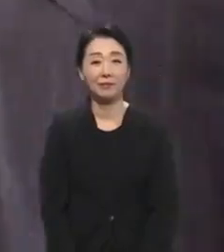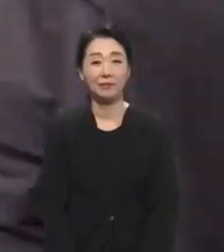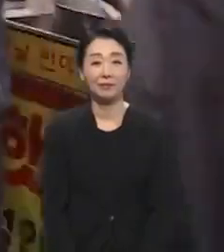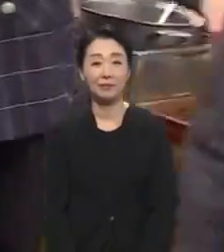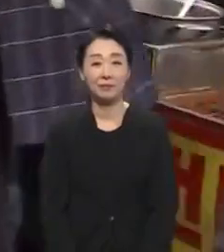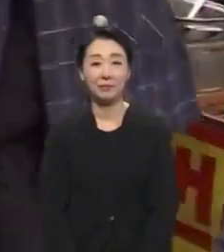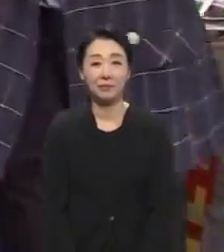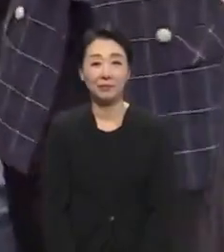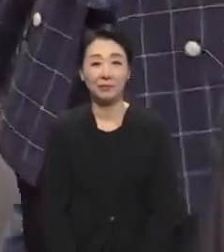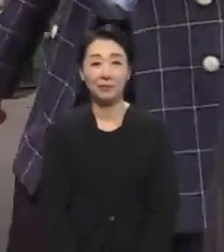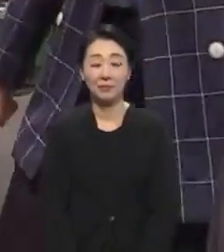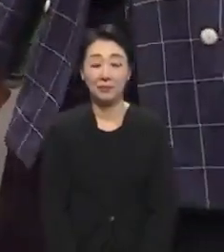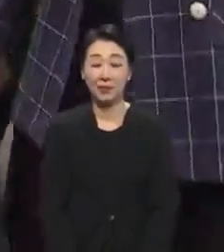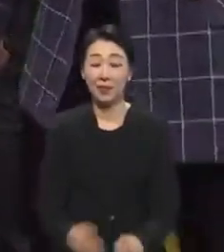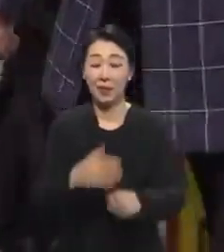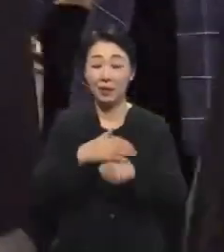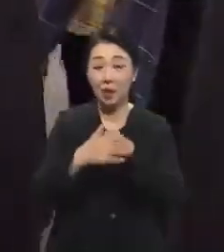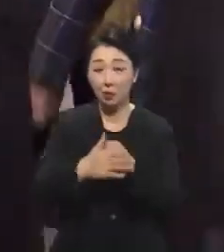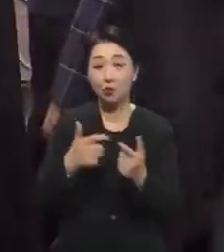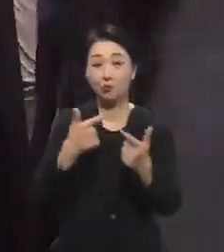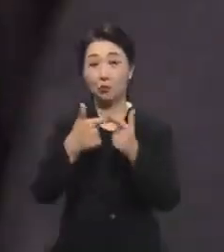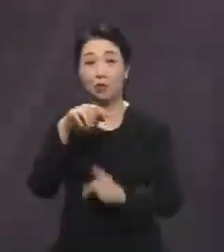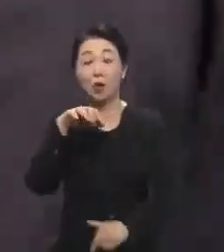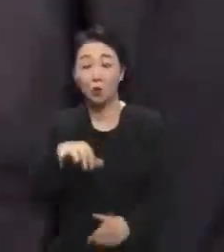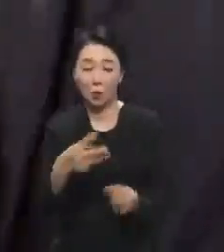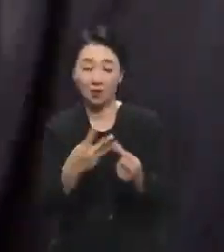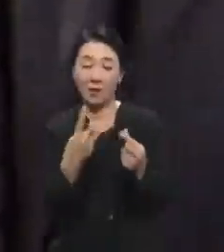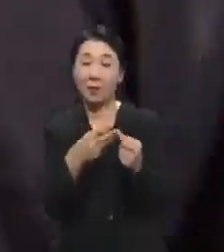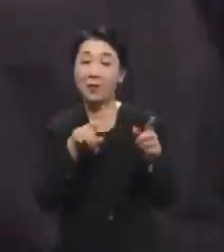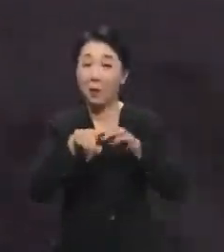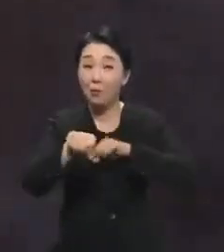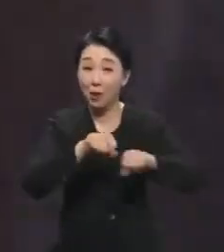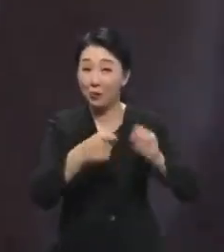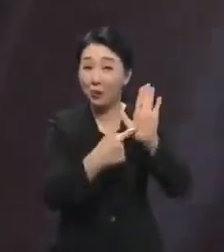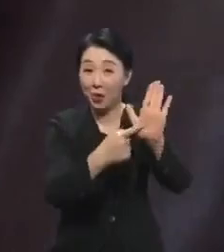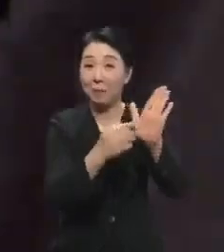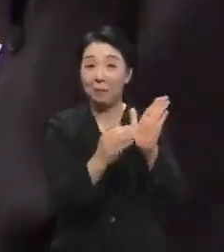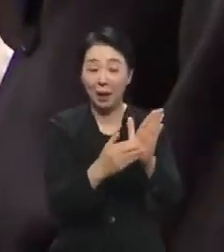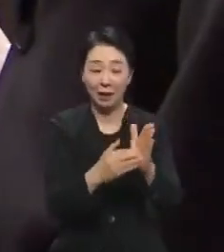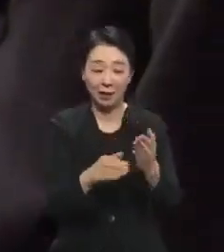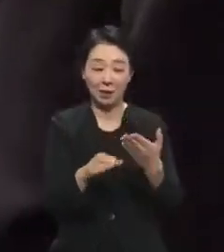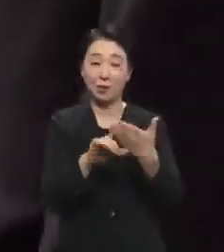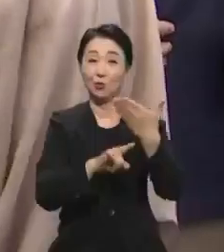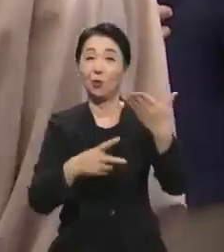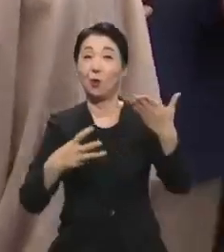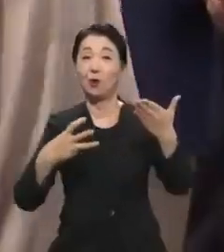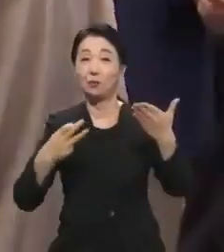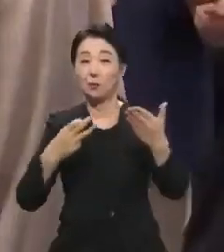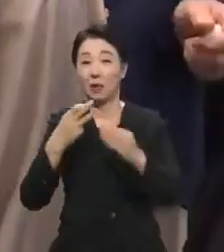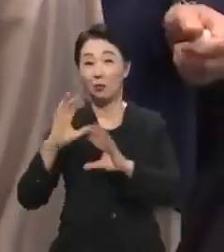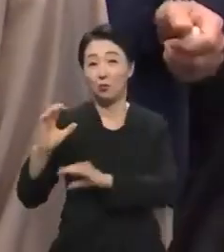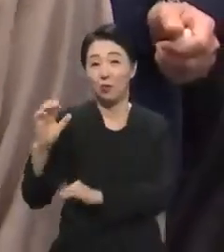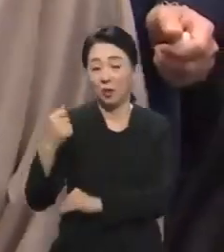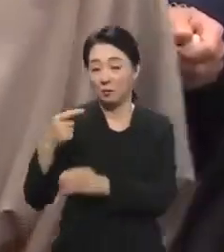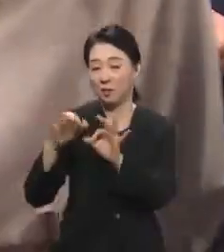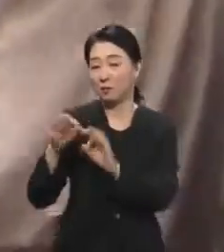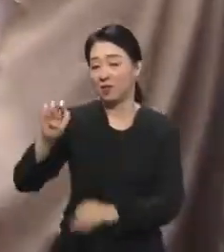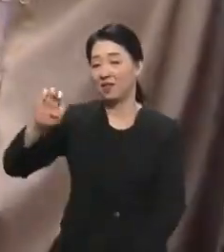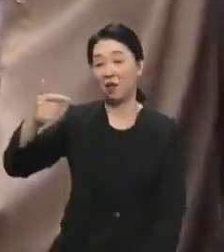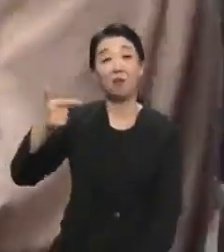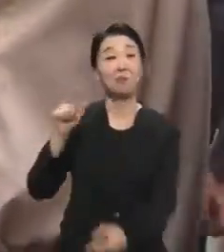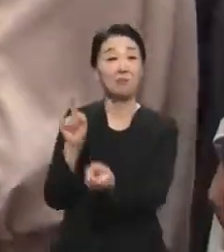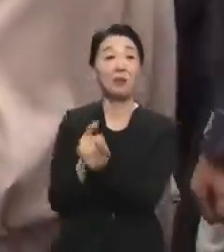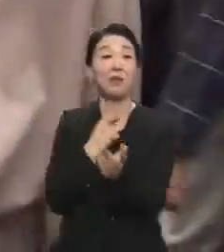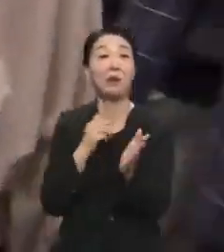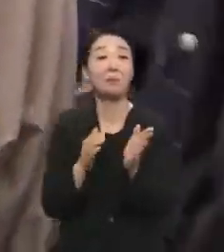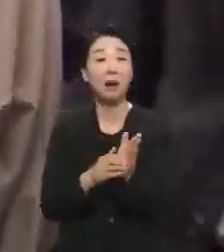TK 지역에서 세 번째 공식 외부 행보입니다. 지난 13일엔 국민의힘 김기현 대표를 사저에서 만나기도 했는데요.